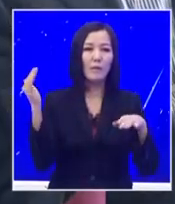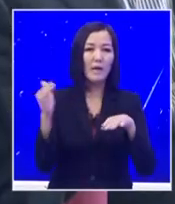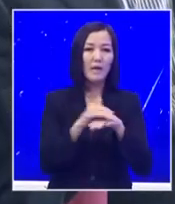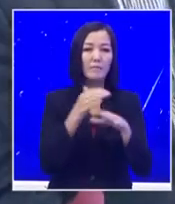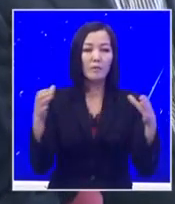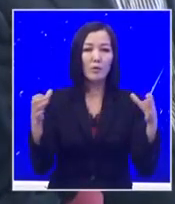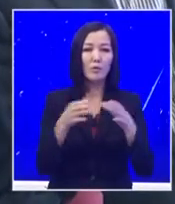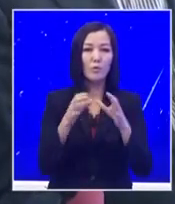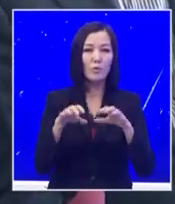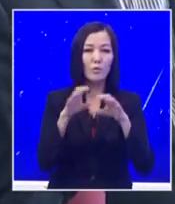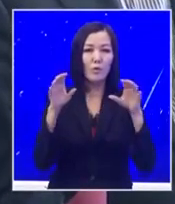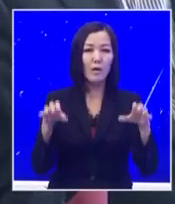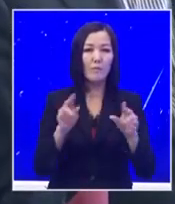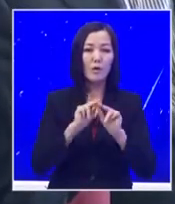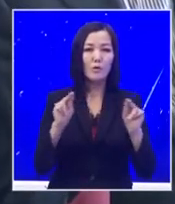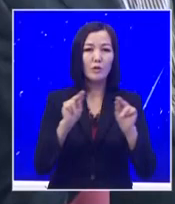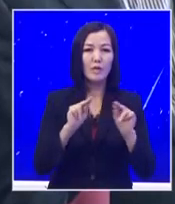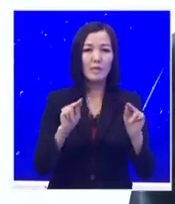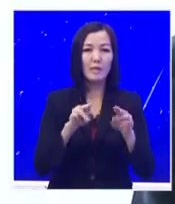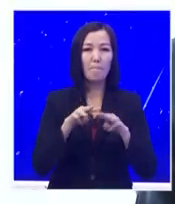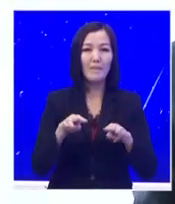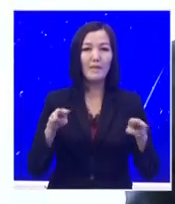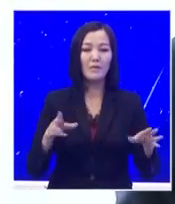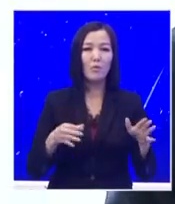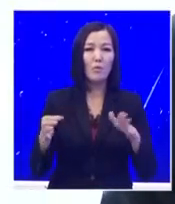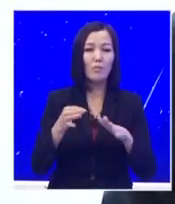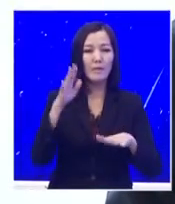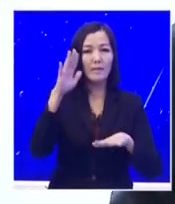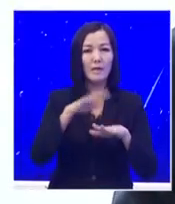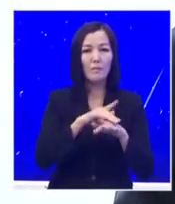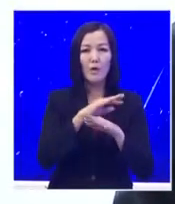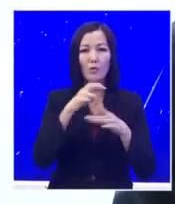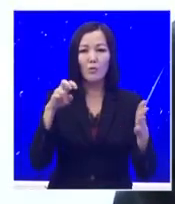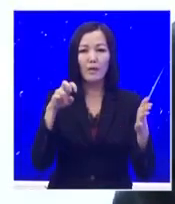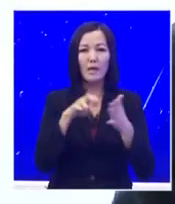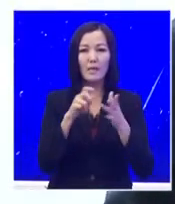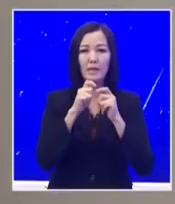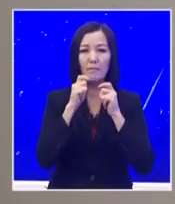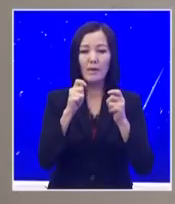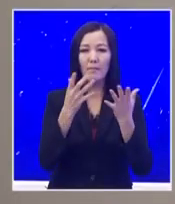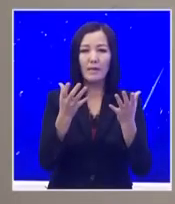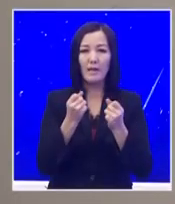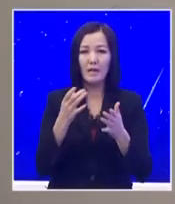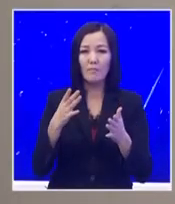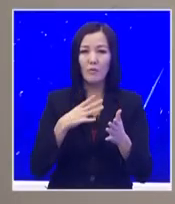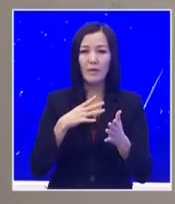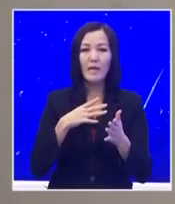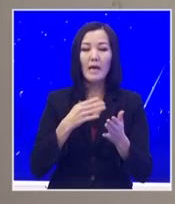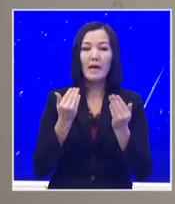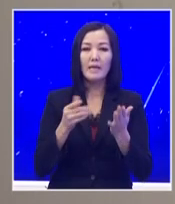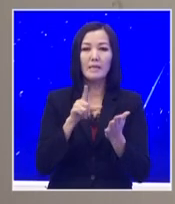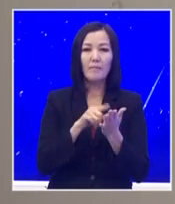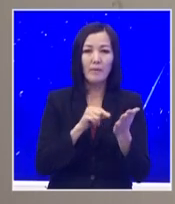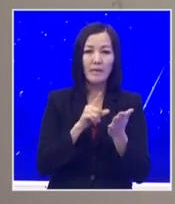қайырымдылық қорының төрайымы. Ұстаздық еткен жылдары министрлік пен облыс әкімінің көптеген алғыс хаттары мен марапаттарына ие болған.